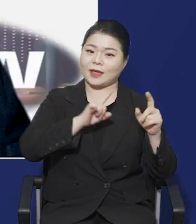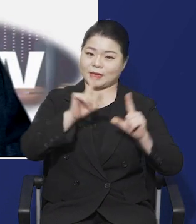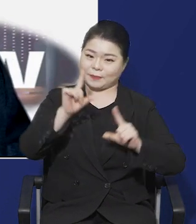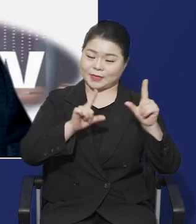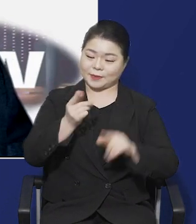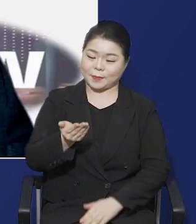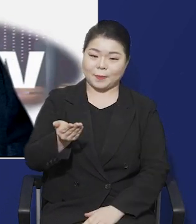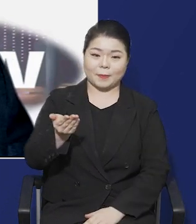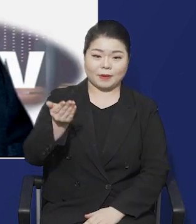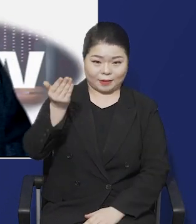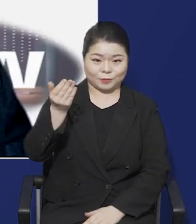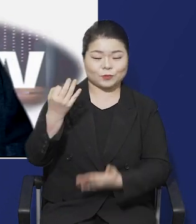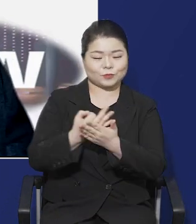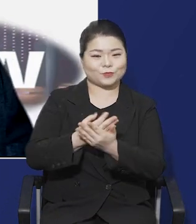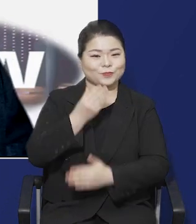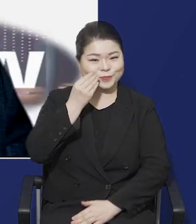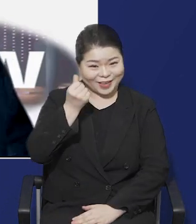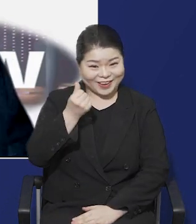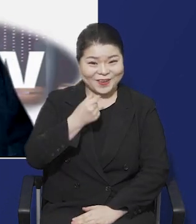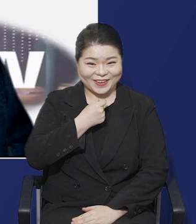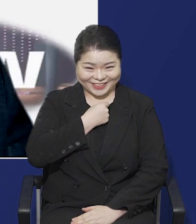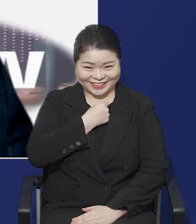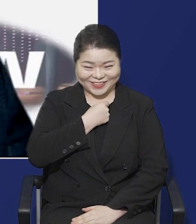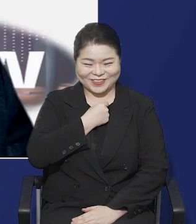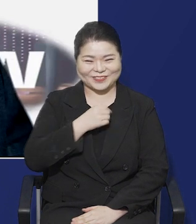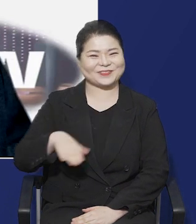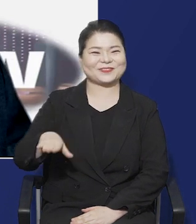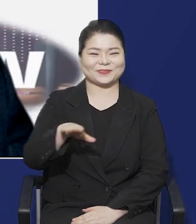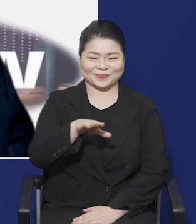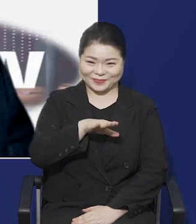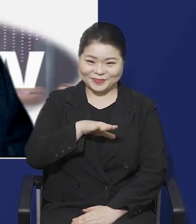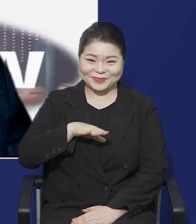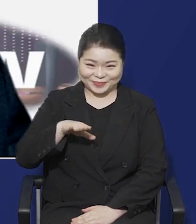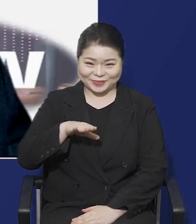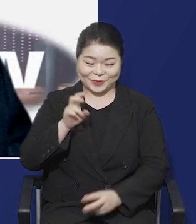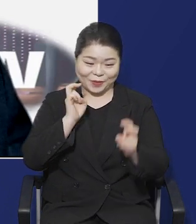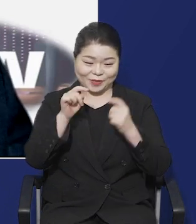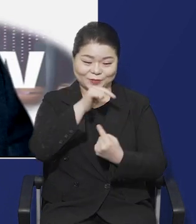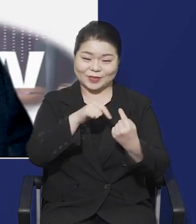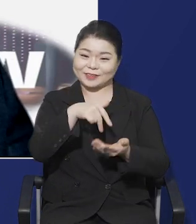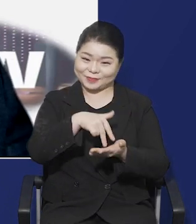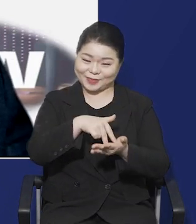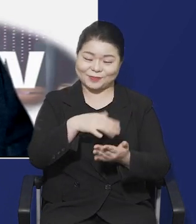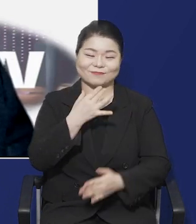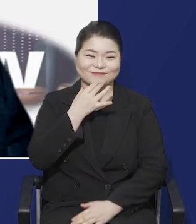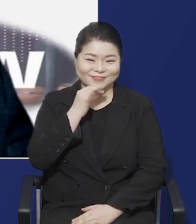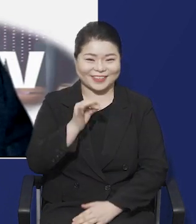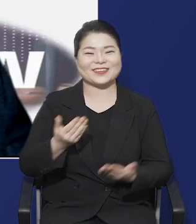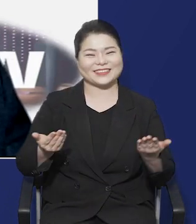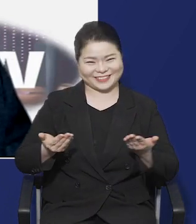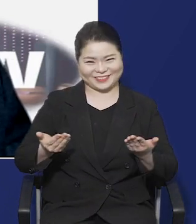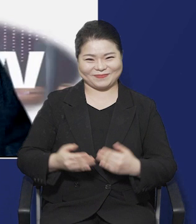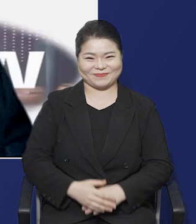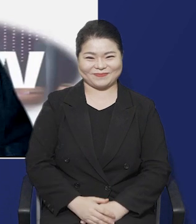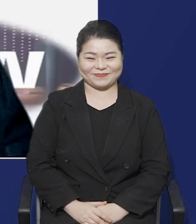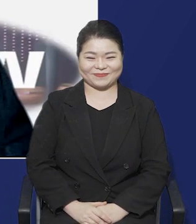제고하고 또한 높은 수익을 올리는 꿈을 갖는 것은 어쩌면 우리 기업인으로서는 당연한 그런 도리라고